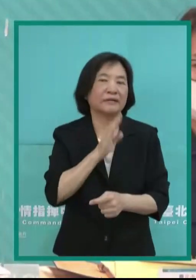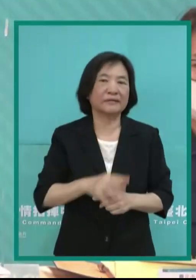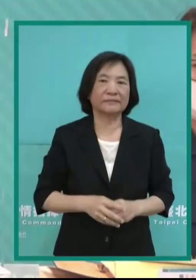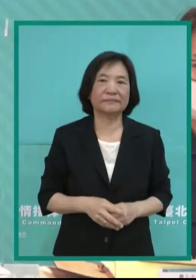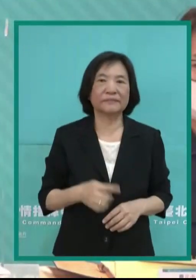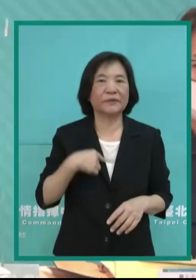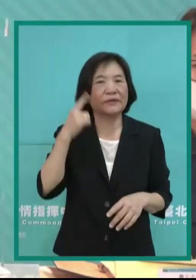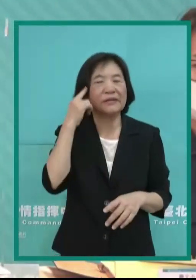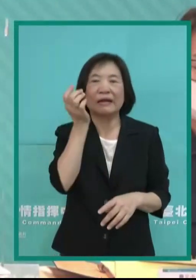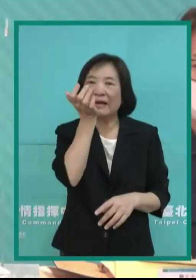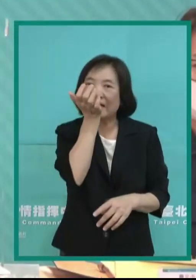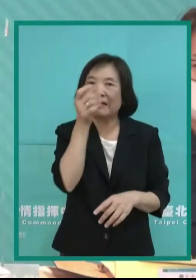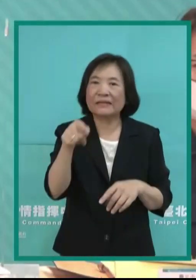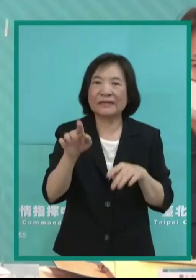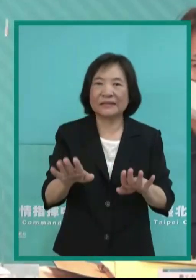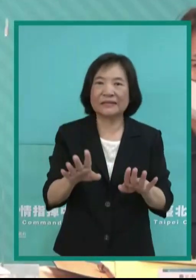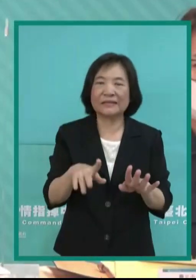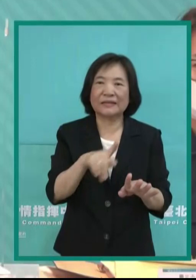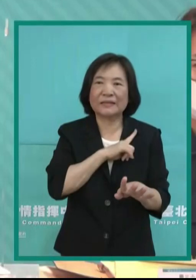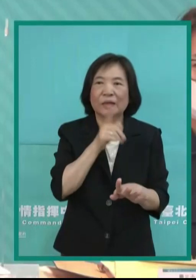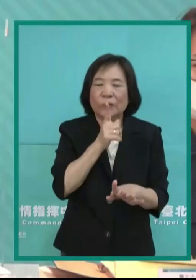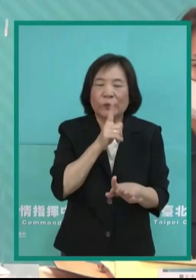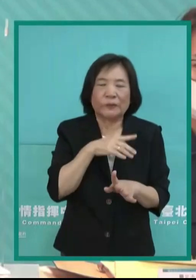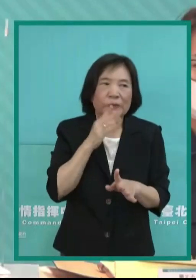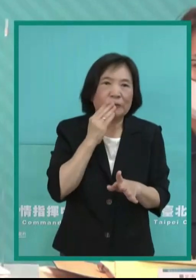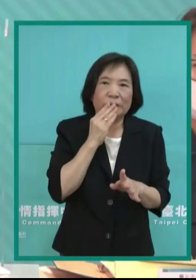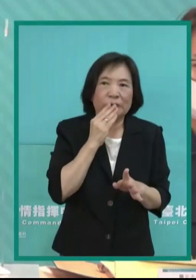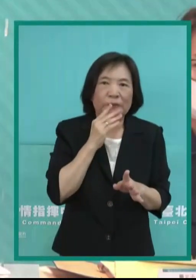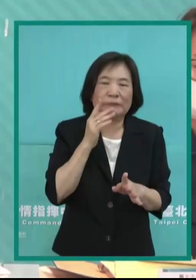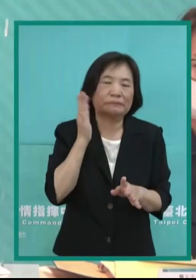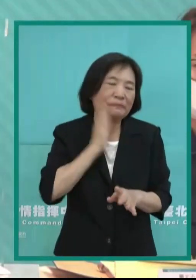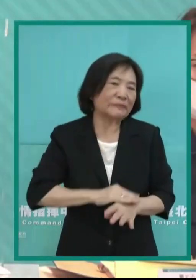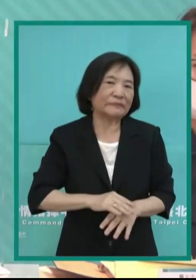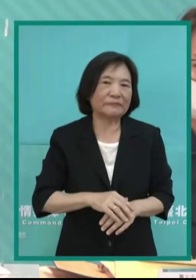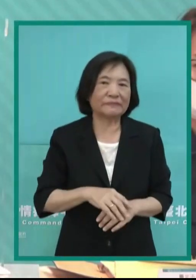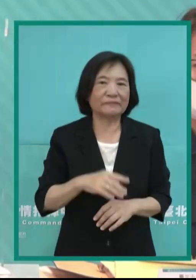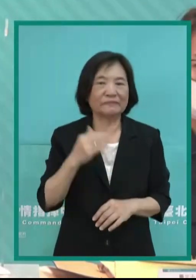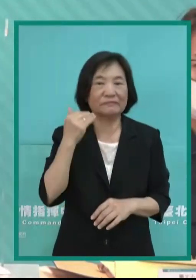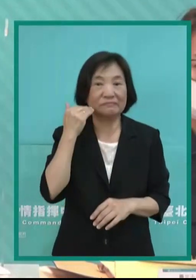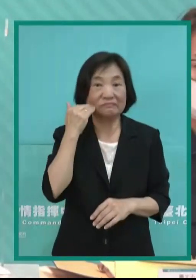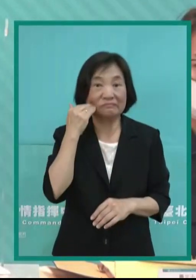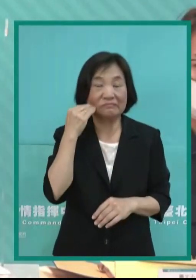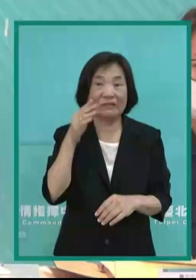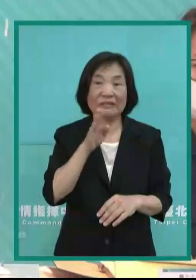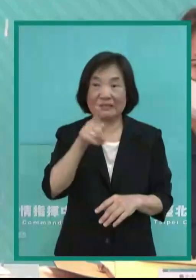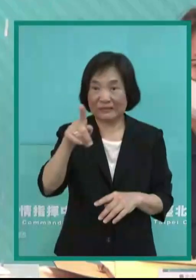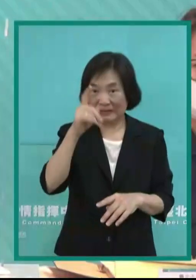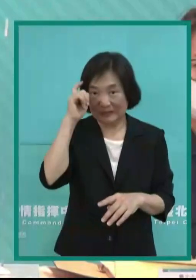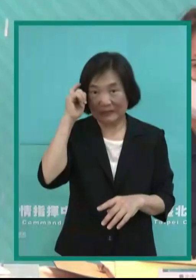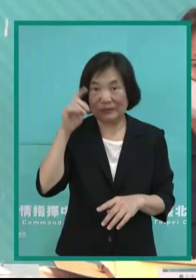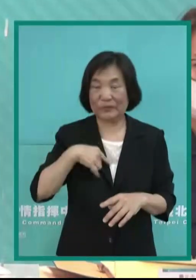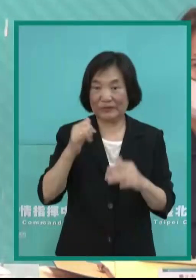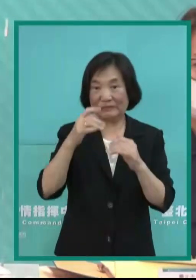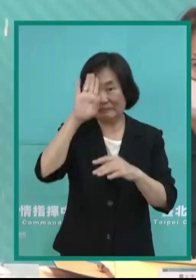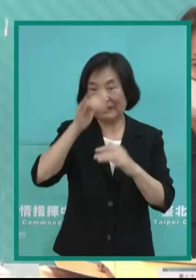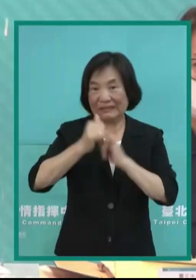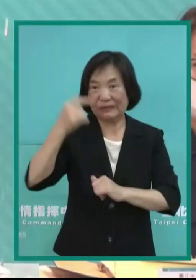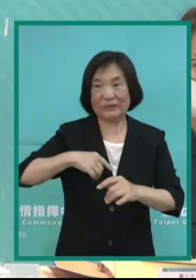了，我也认为他现在也认为他自己失言了，所以他想要被我再把他病历砸第二次。OK。